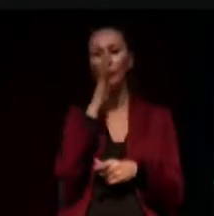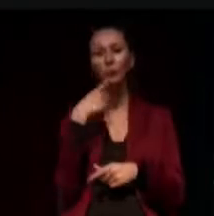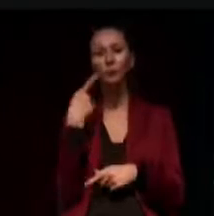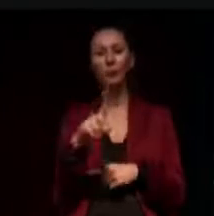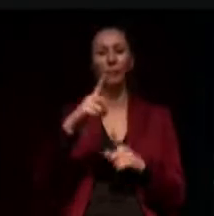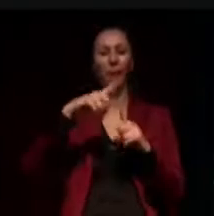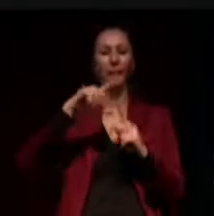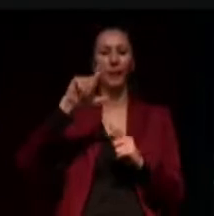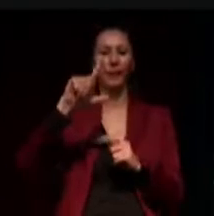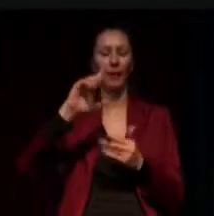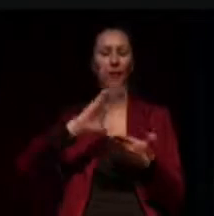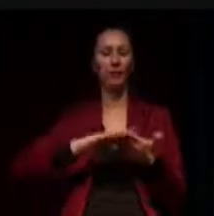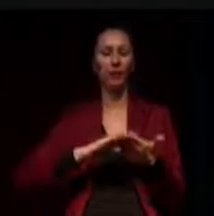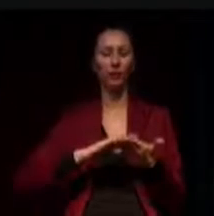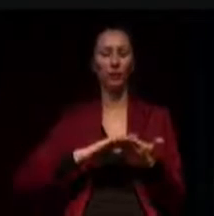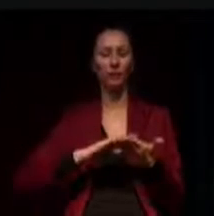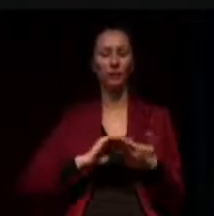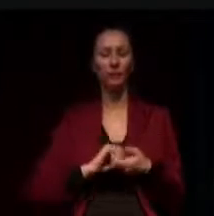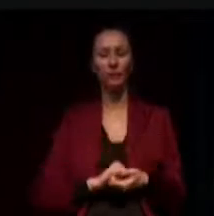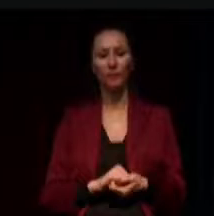bin TL arkadaşlar.